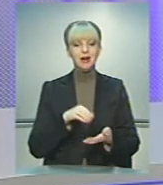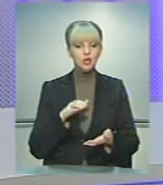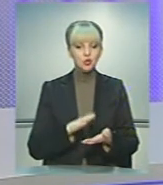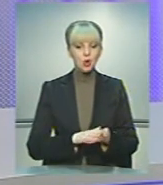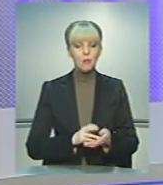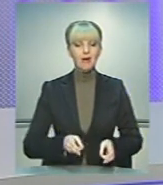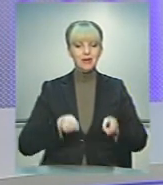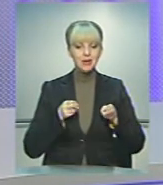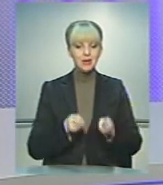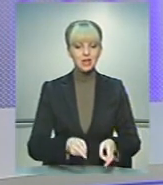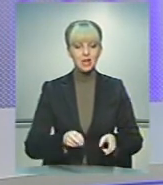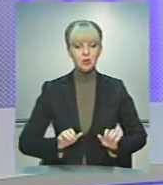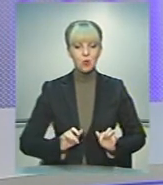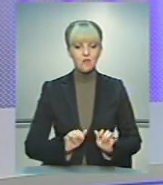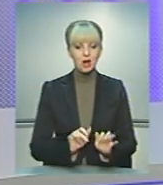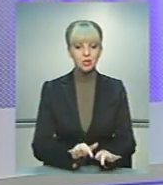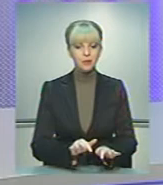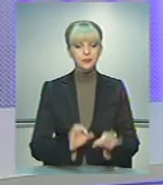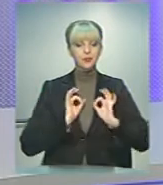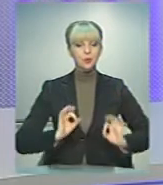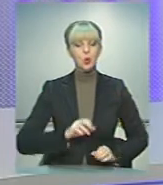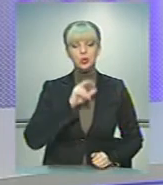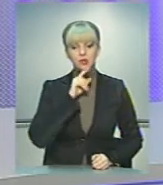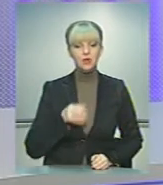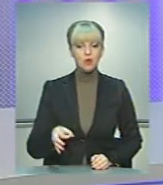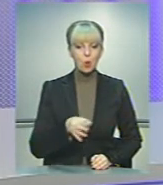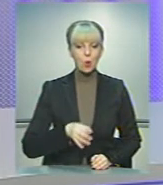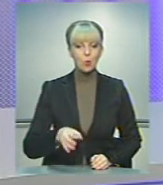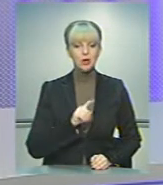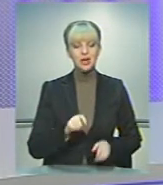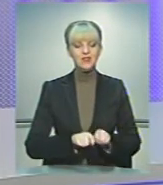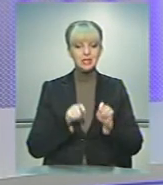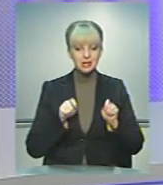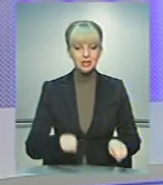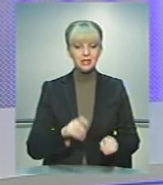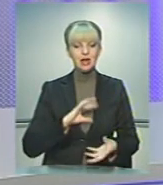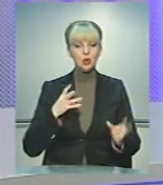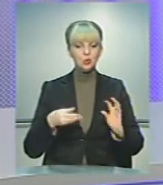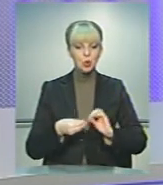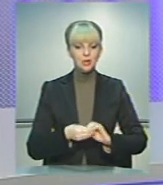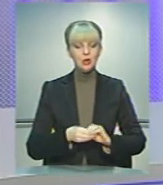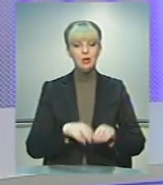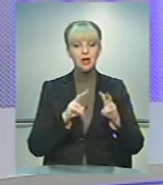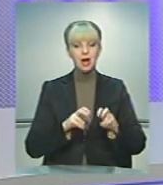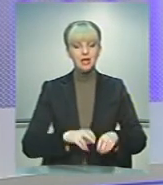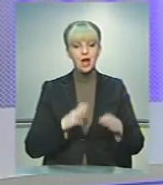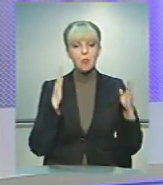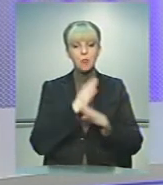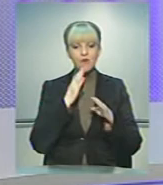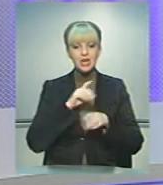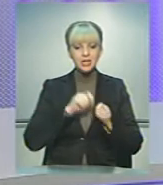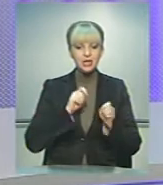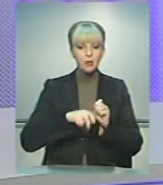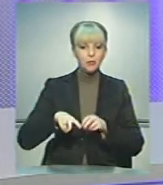зареєстровано кримінальні провадження. Прокуратура Чернівецької області їх відкрила за результатами аналізу повітряного